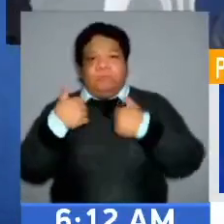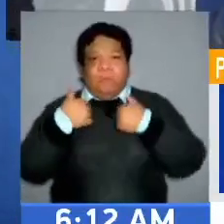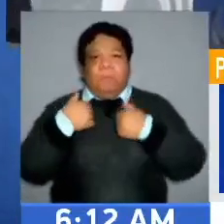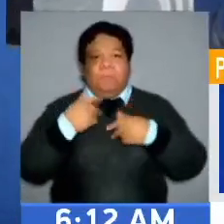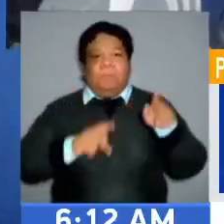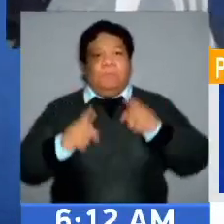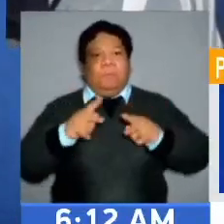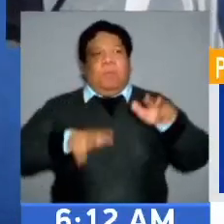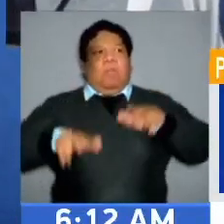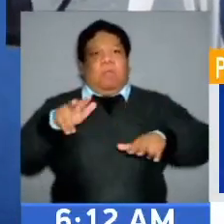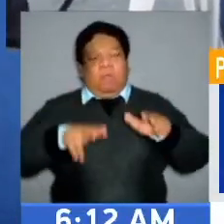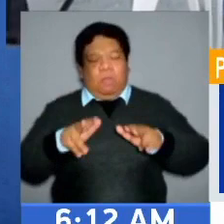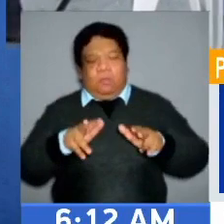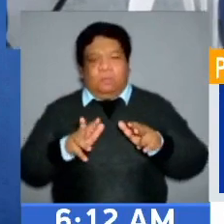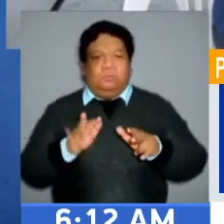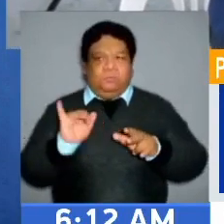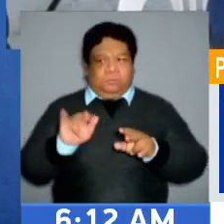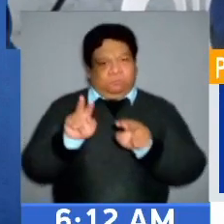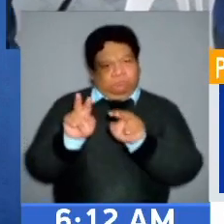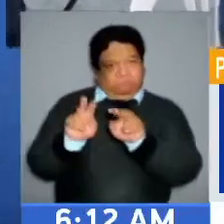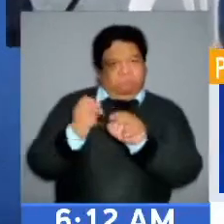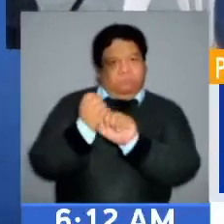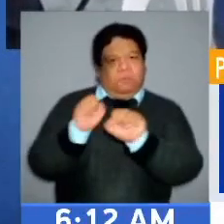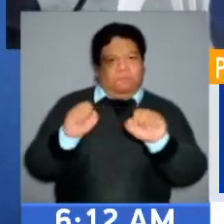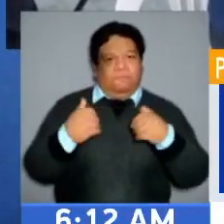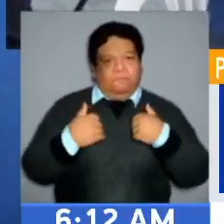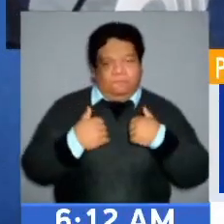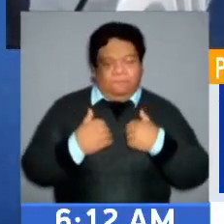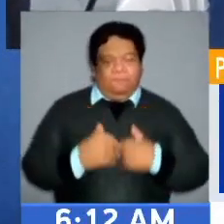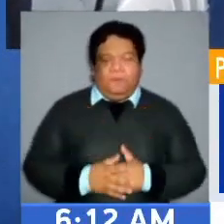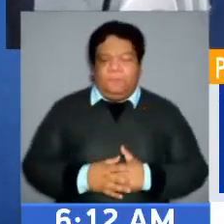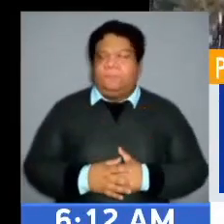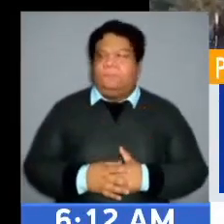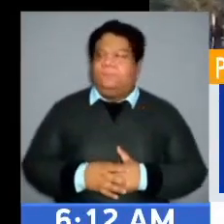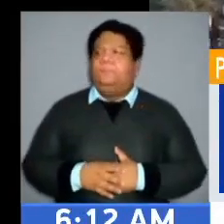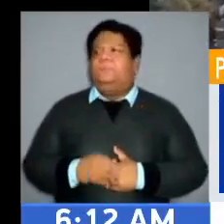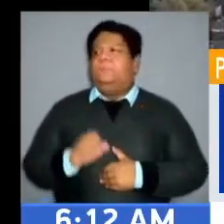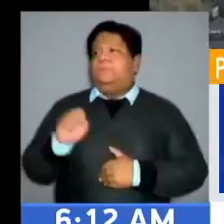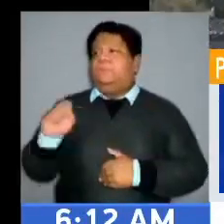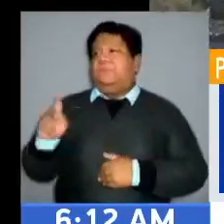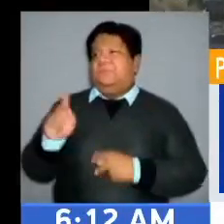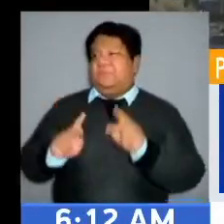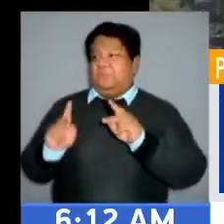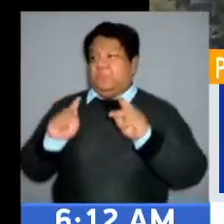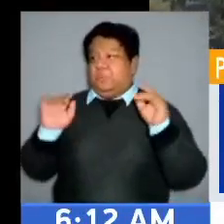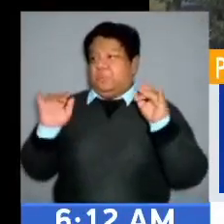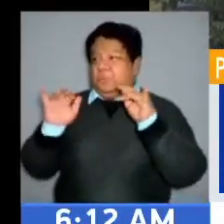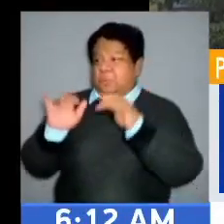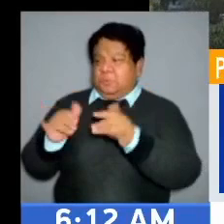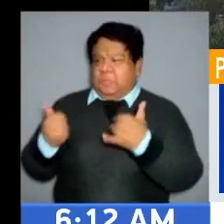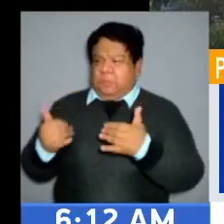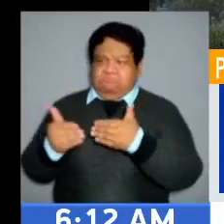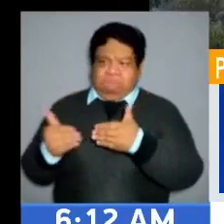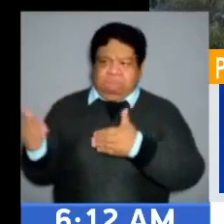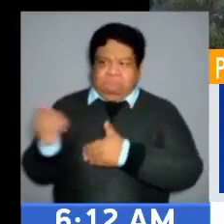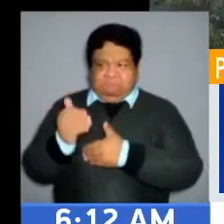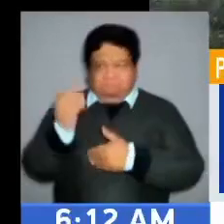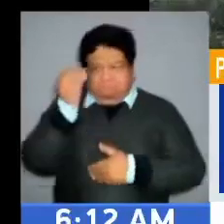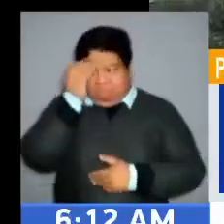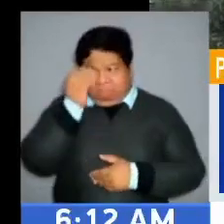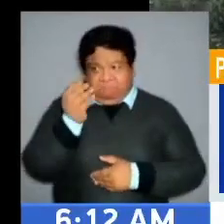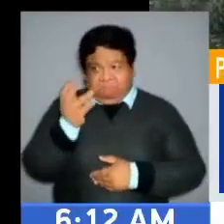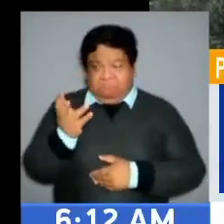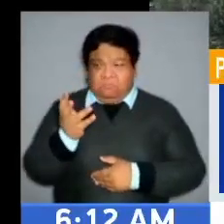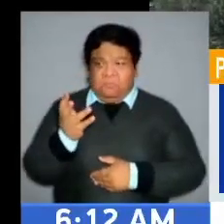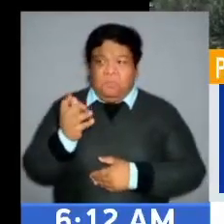po. Habang padagsa pala yung mga kababayan natin, agahan natin yung paalala. Ang karaniwang problema ho rito pagkatapos ng undas,